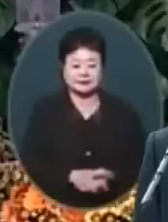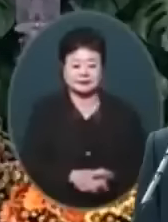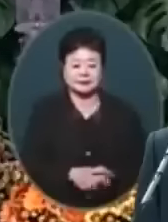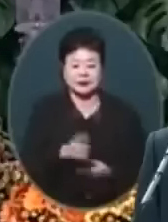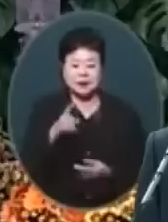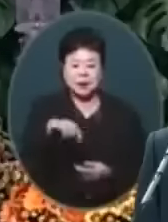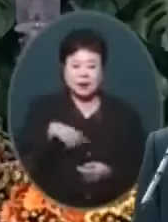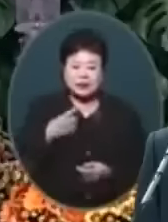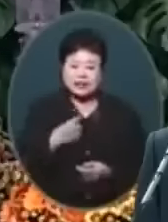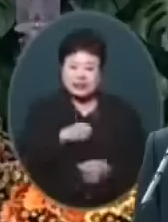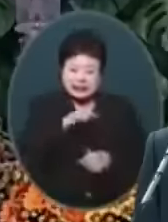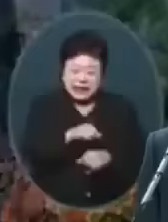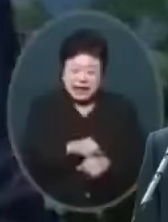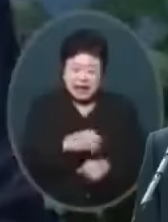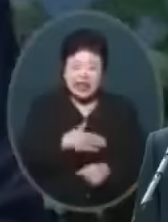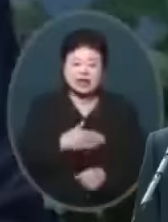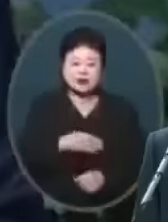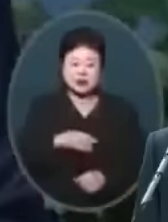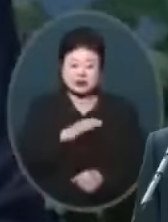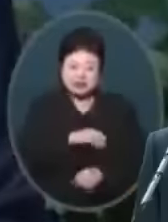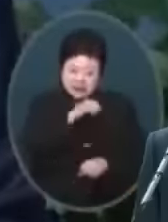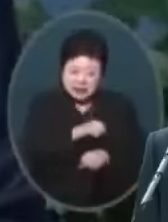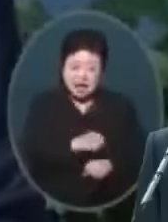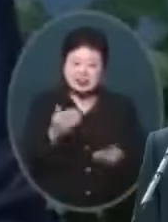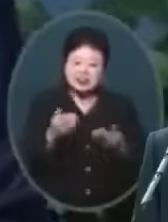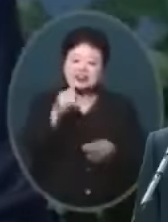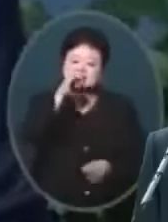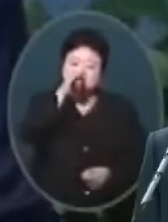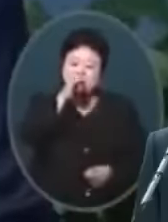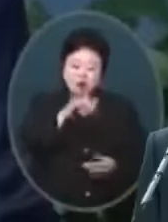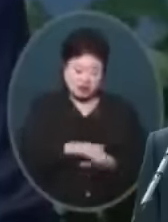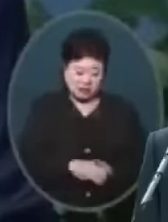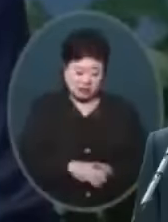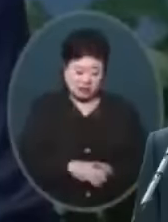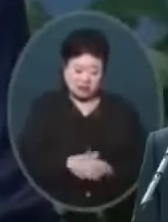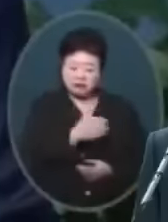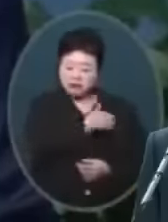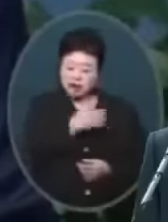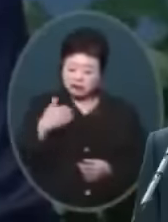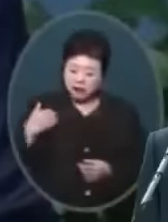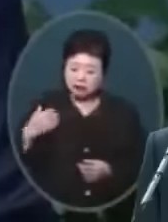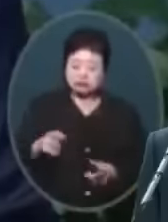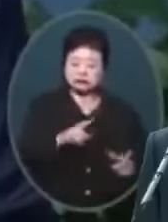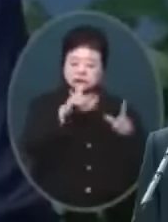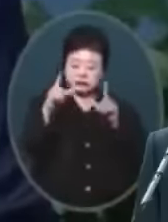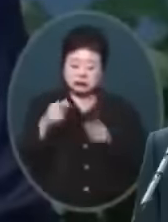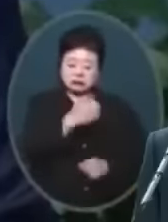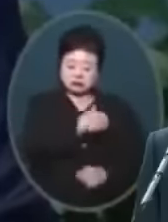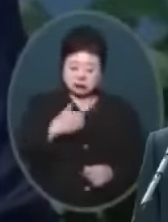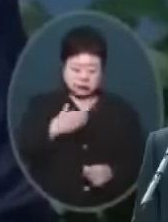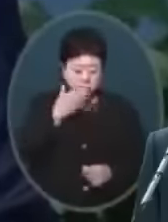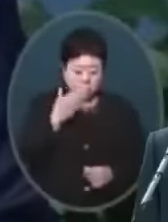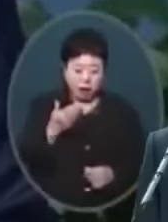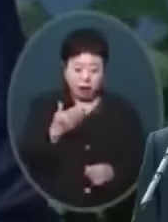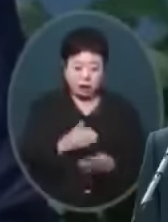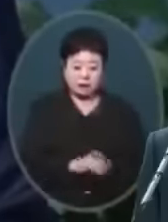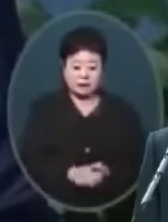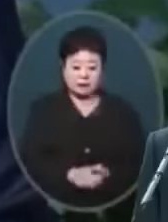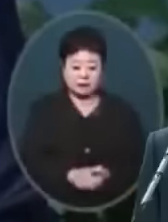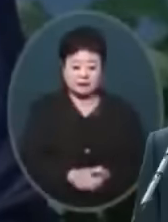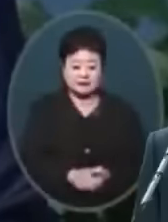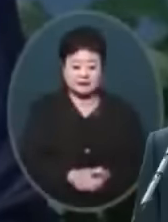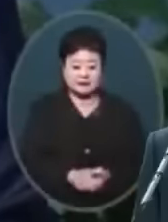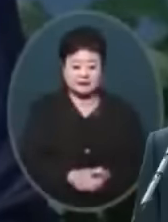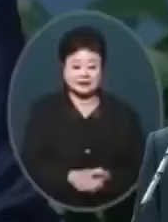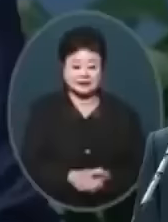너만 잘하는 게 있나? 나도 잘하는 게 있다. 그래서 당당히 난 살 자신이 있다.